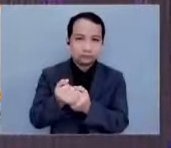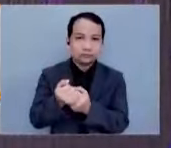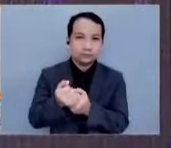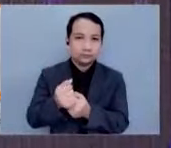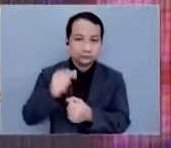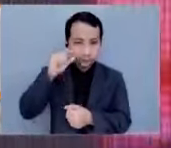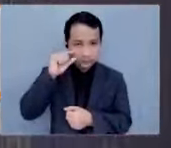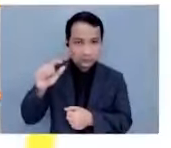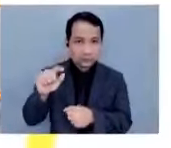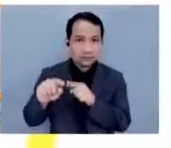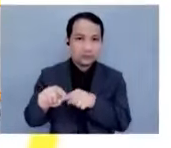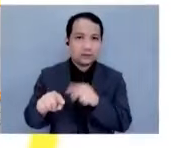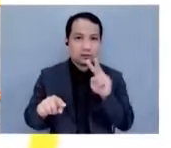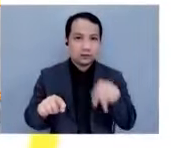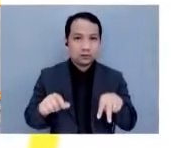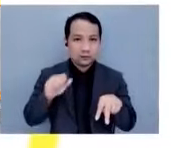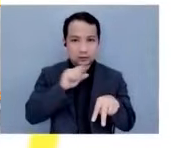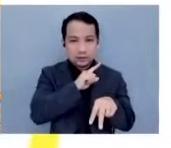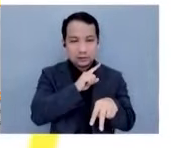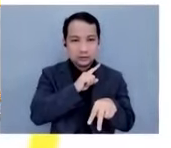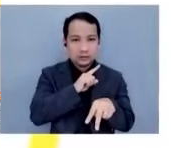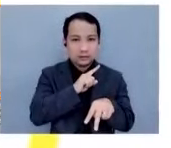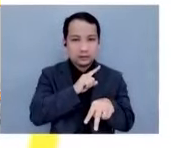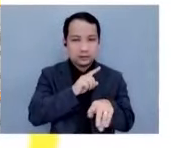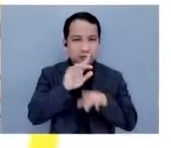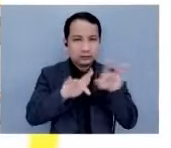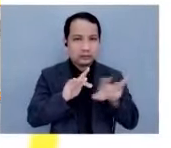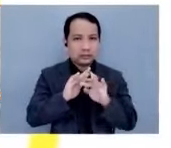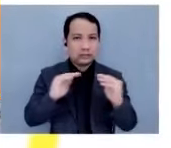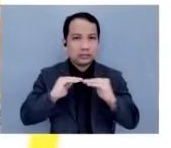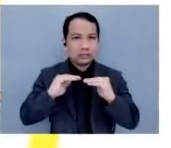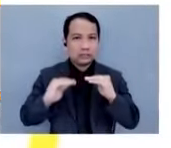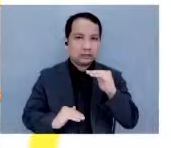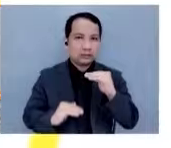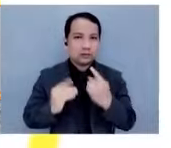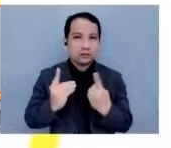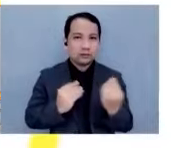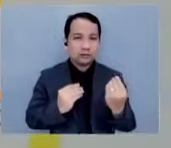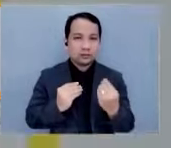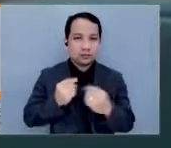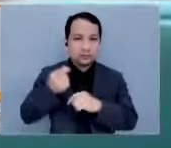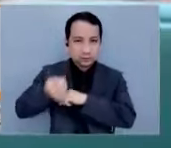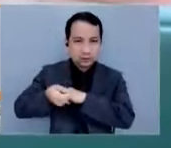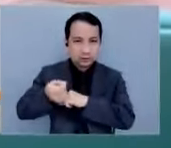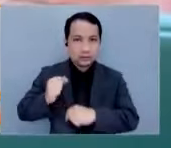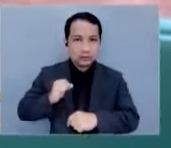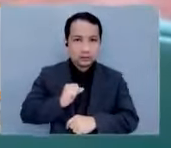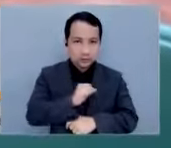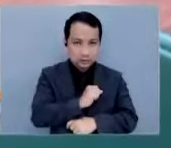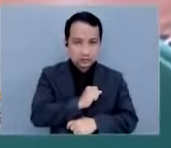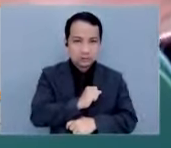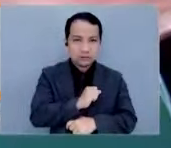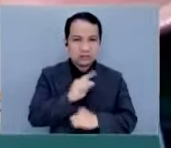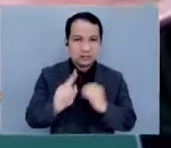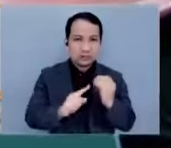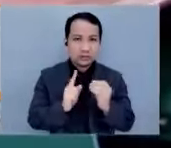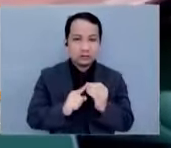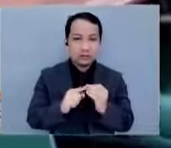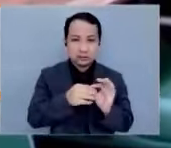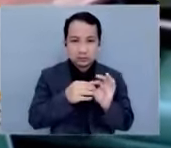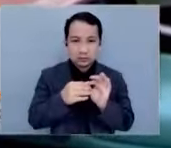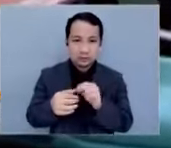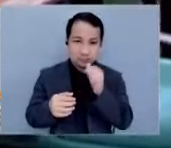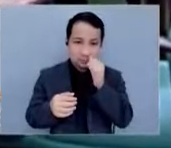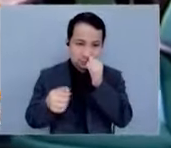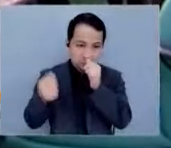ng bise na pandarahas at hindi patas ang ginagawang pagdinig ng Senado kaugnay ng mga isyu ng pang-aabuso